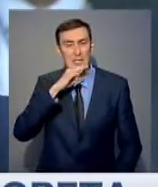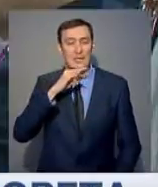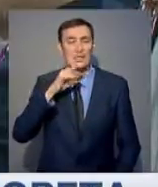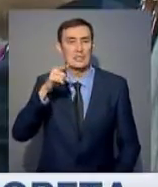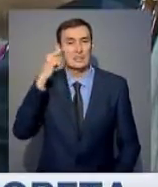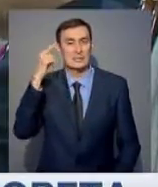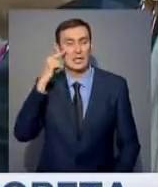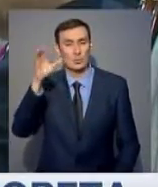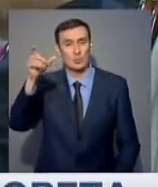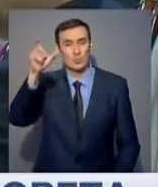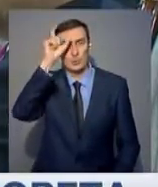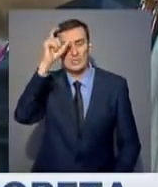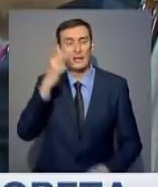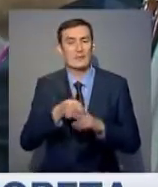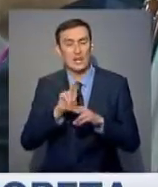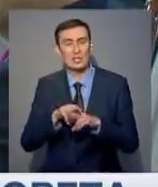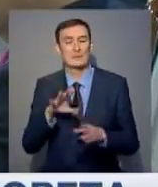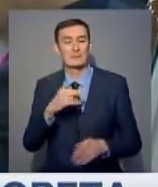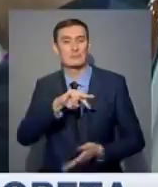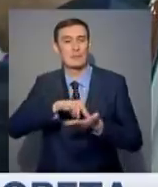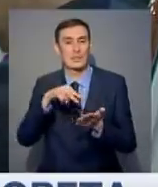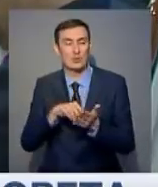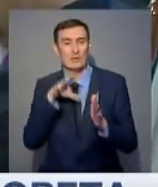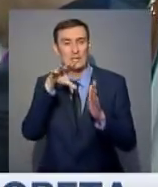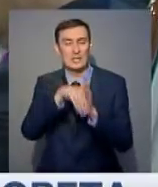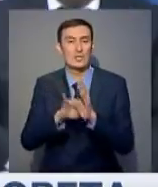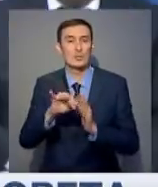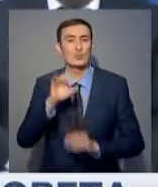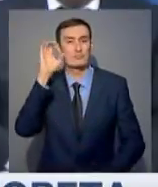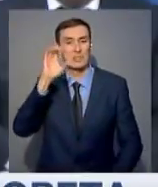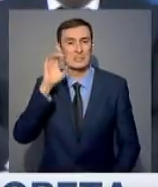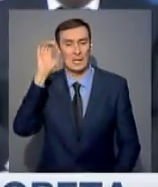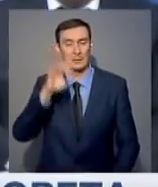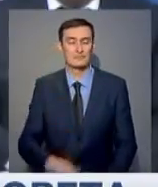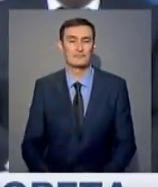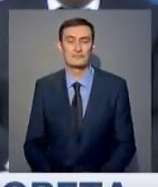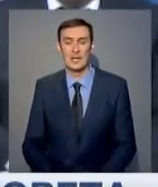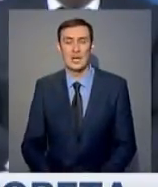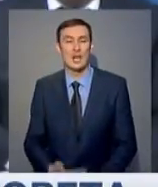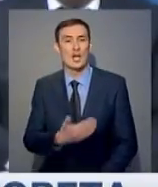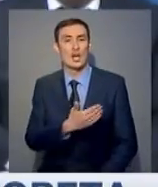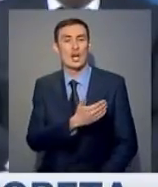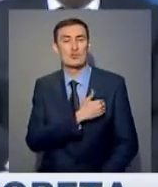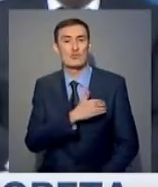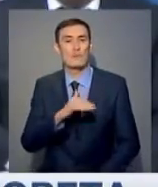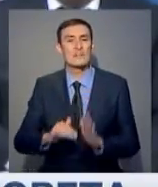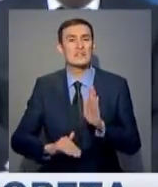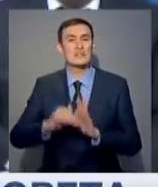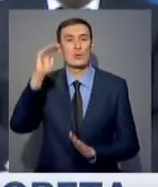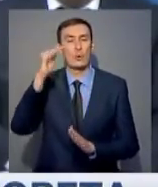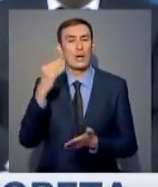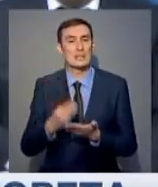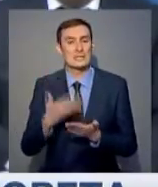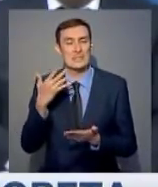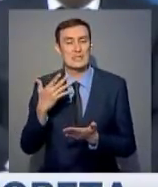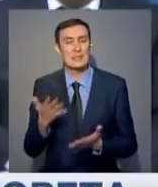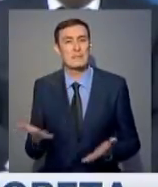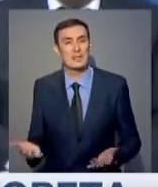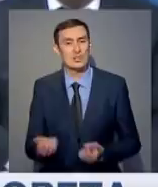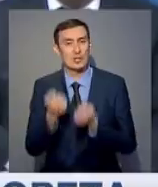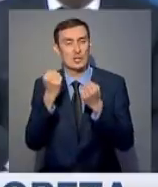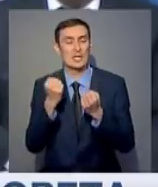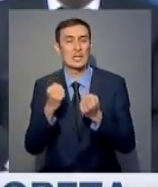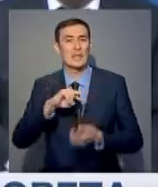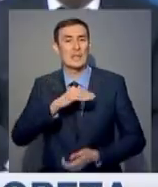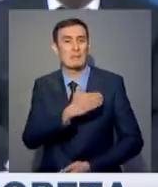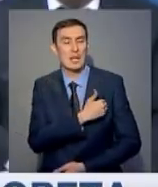сегодня стало известно что в этот состав намерен войти еще и узбекистан хочу высоко оценить и поддержать намерения республики